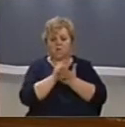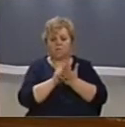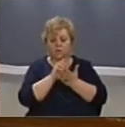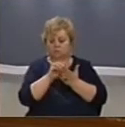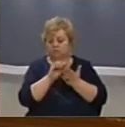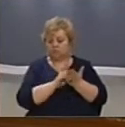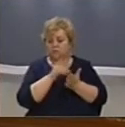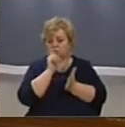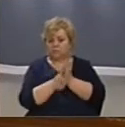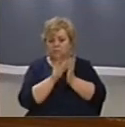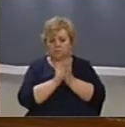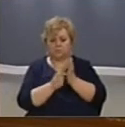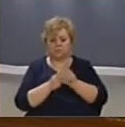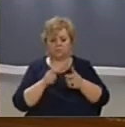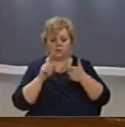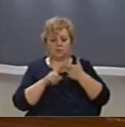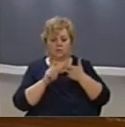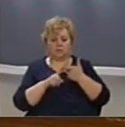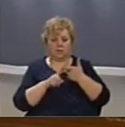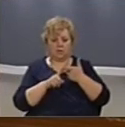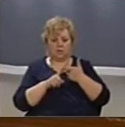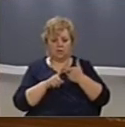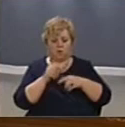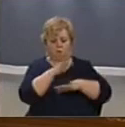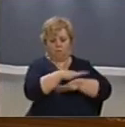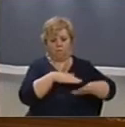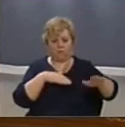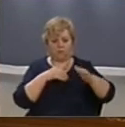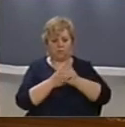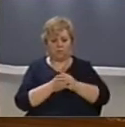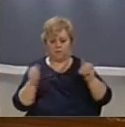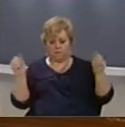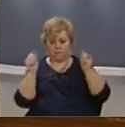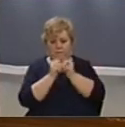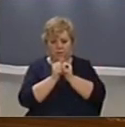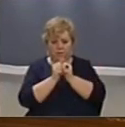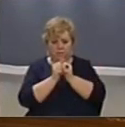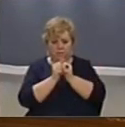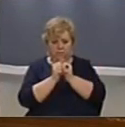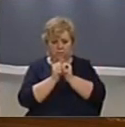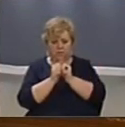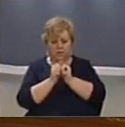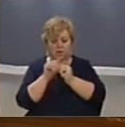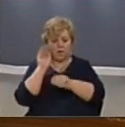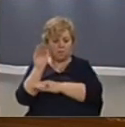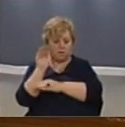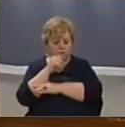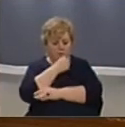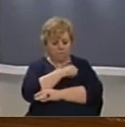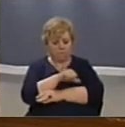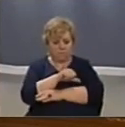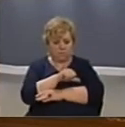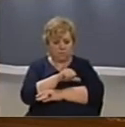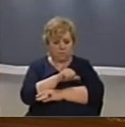të mundshëm. Në 2. Kuvendi së bashku me shqyrtimin e raportit vjetor, kuptohet